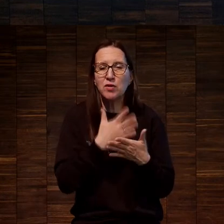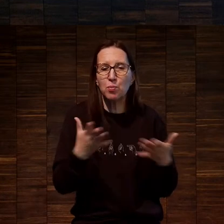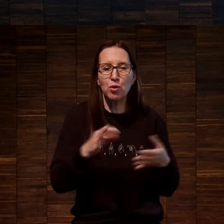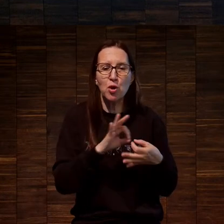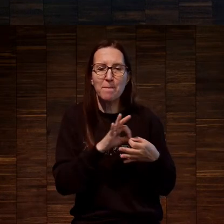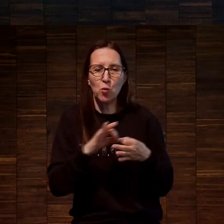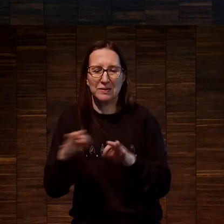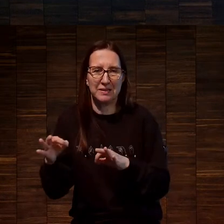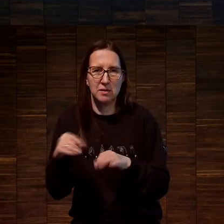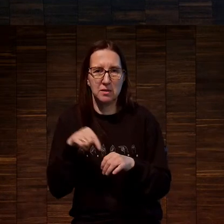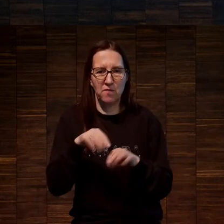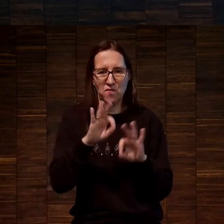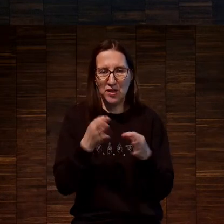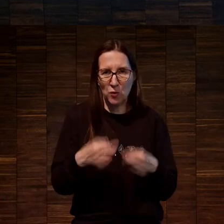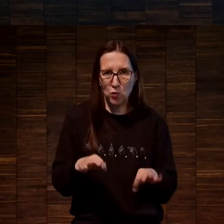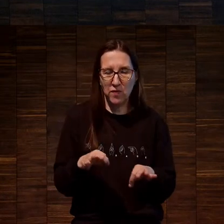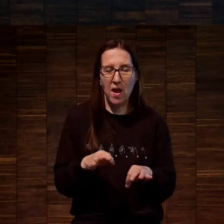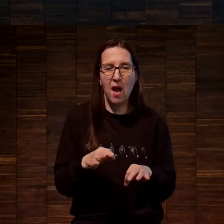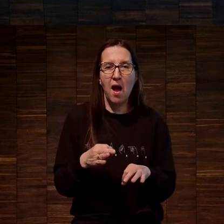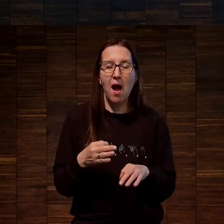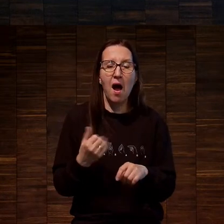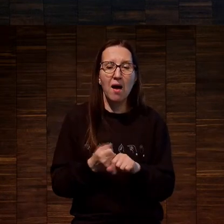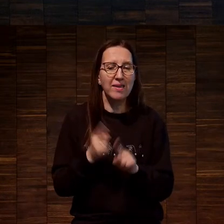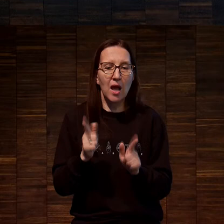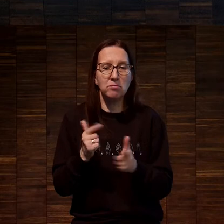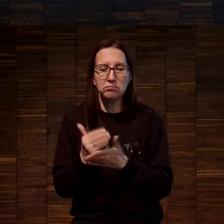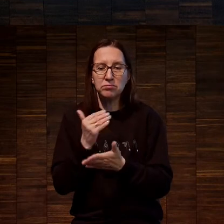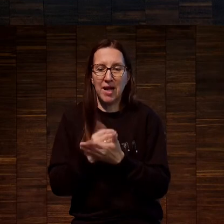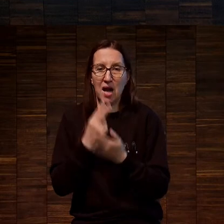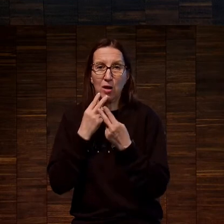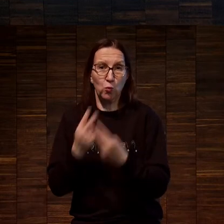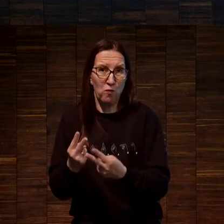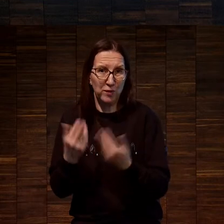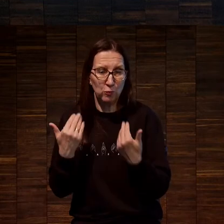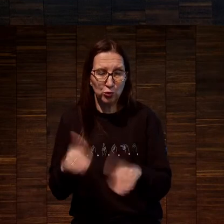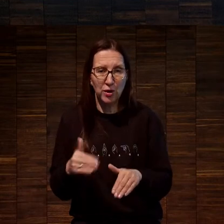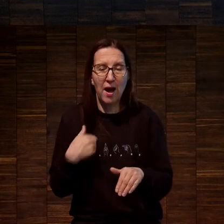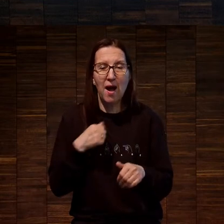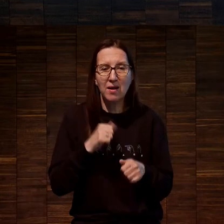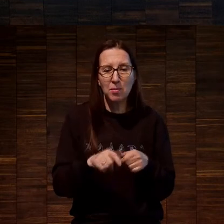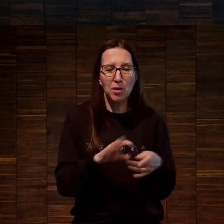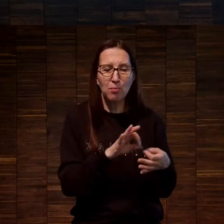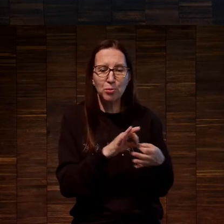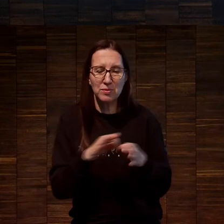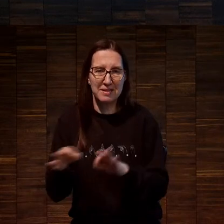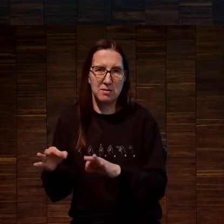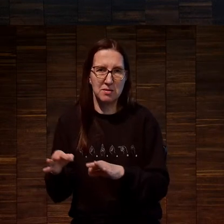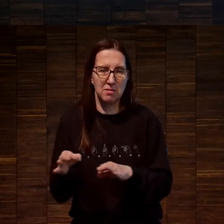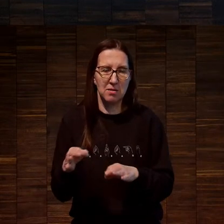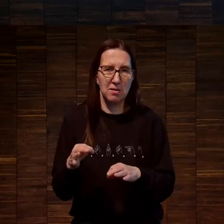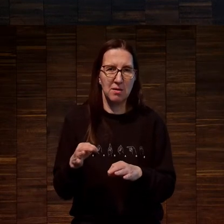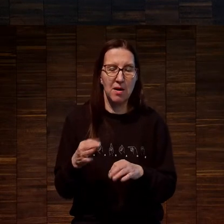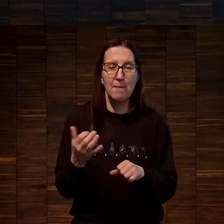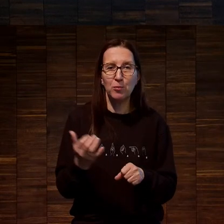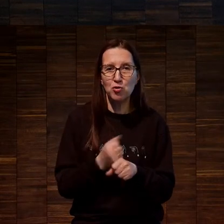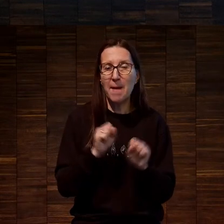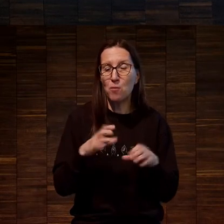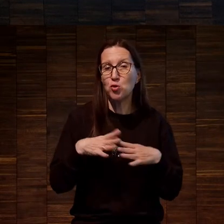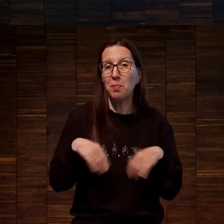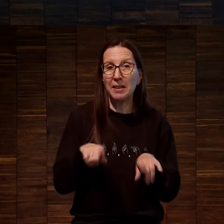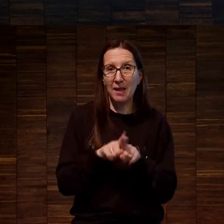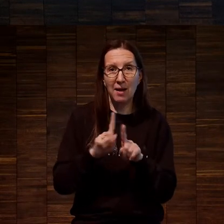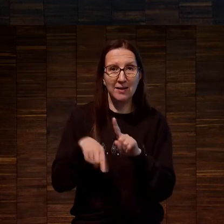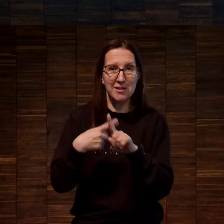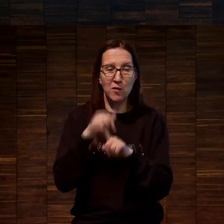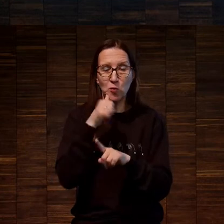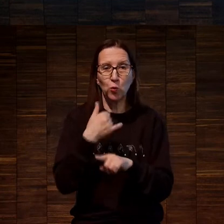практики в искусстве больше, чем те, которые приводят к объектом искусства. То есть может быть так, что на